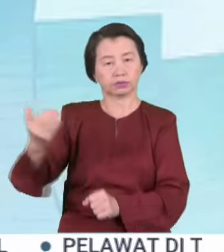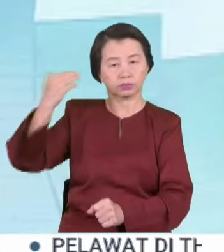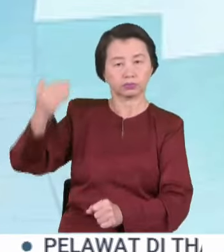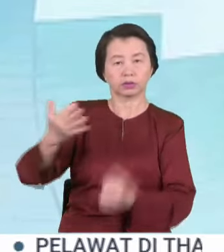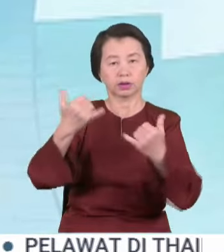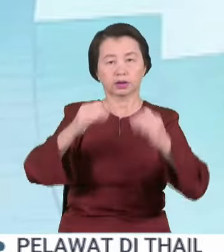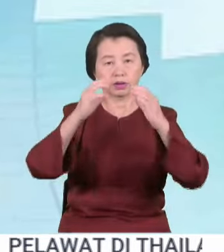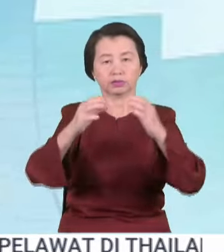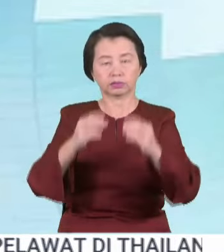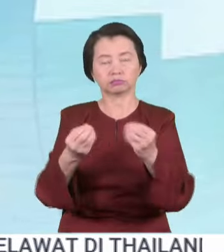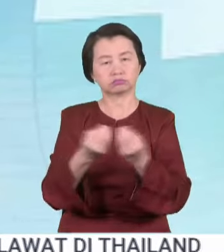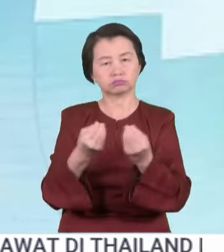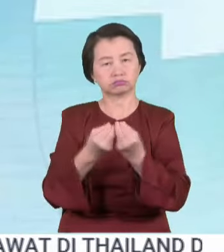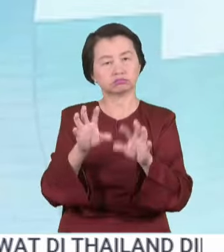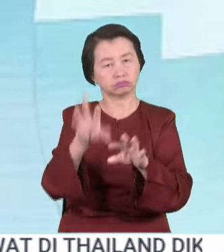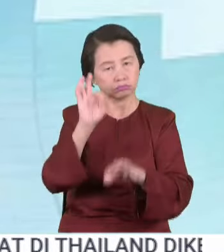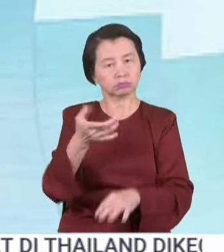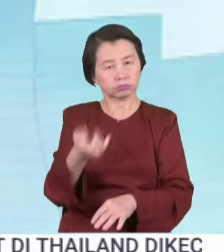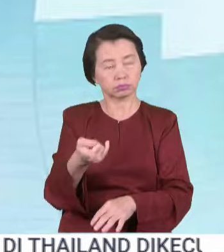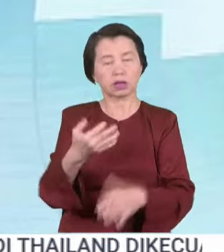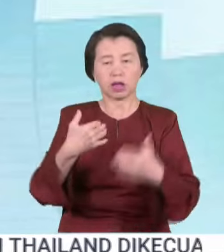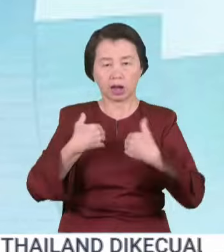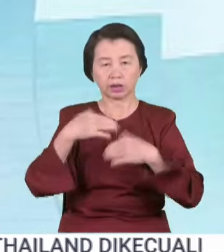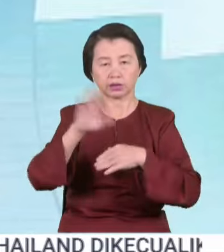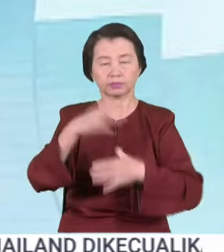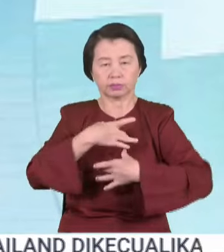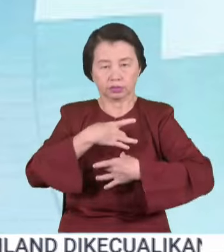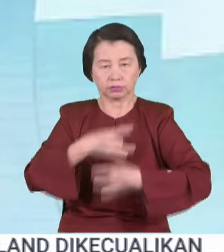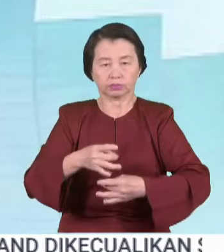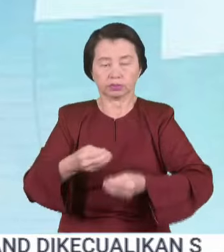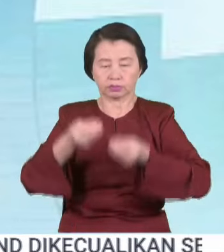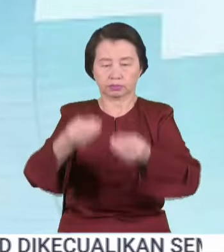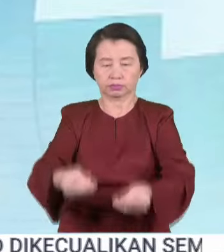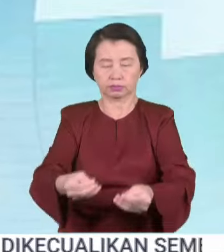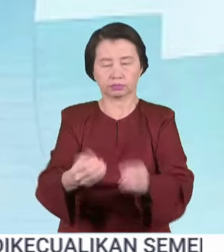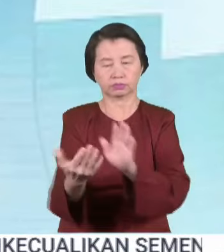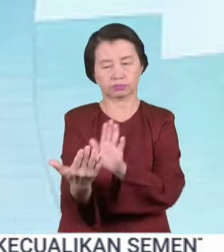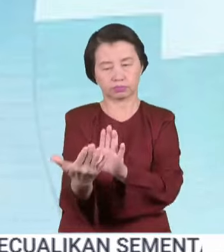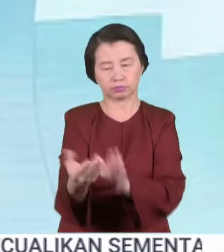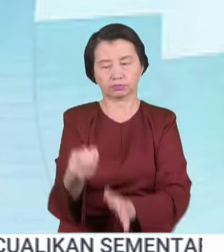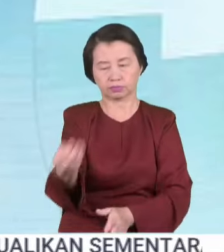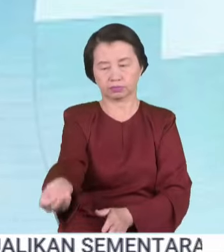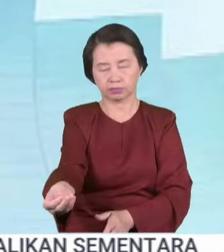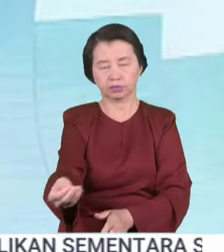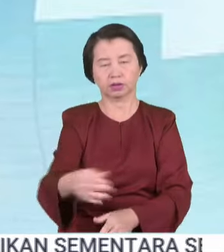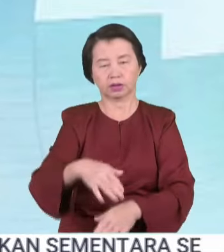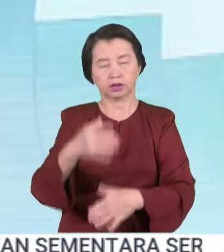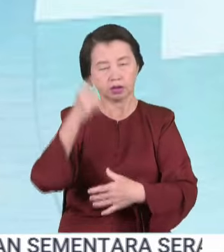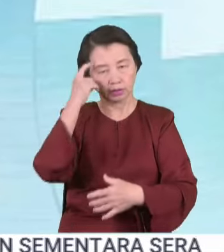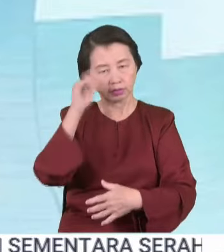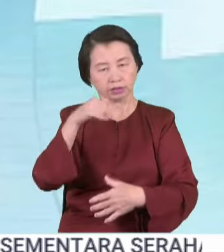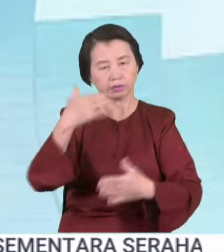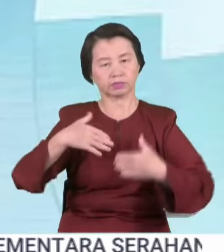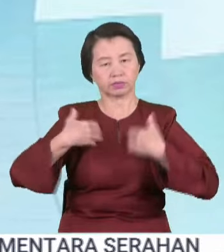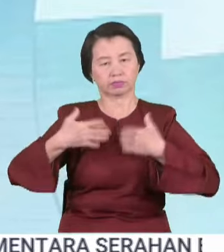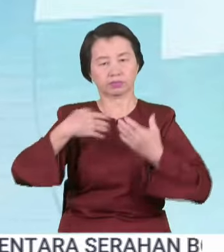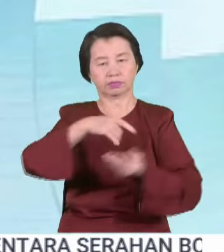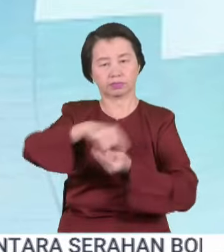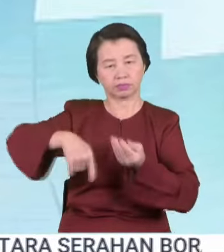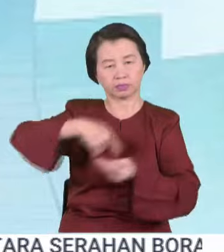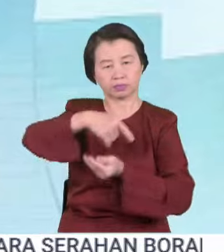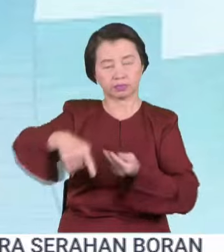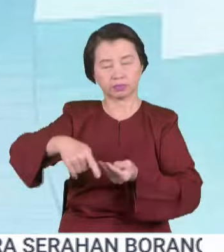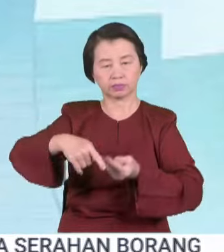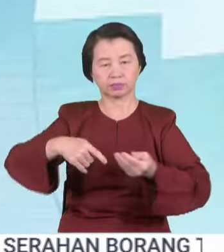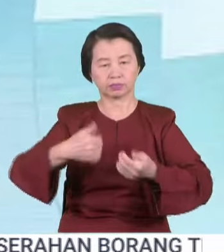Kini kaedah itu makin menjadi pilihan. Namun, ada yang lebih gemar kepada pemberian secara fizikal kerana menganggapnya lebih memeriahkan suasana